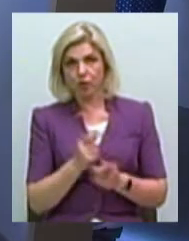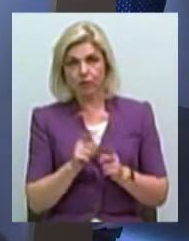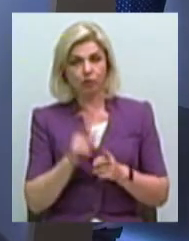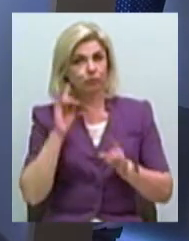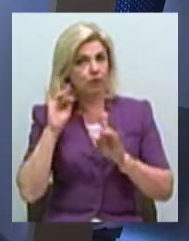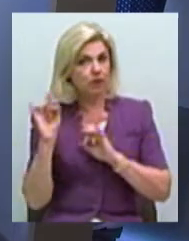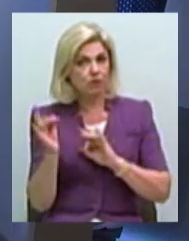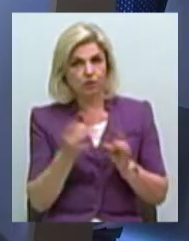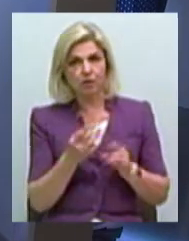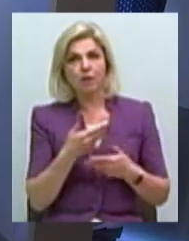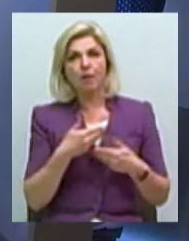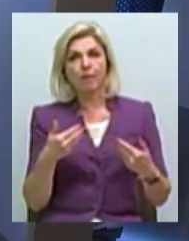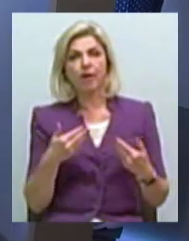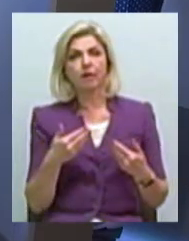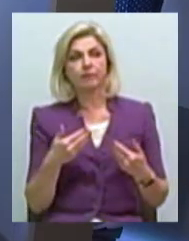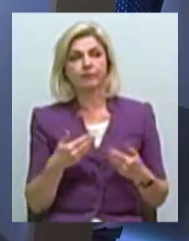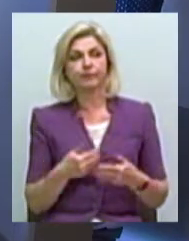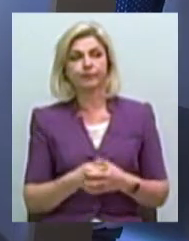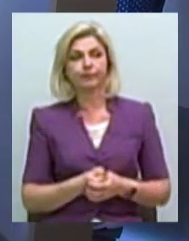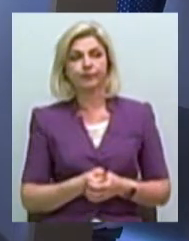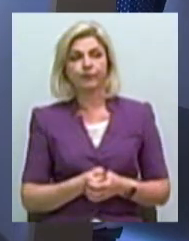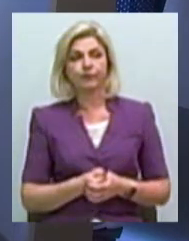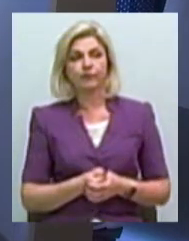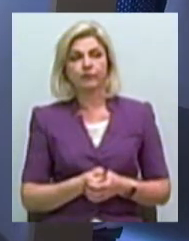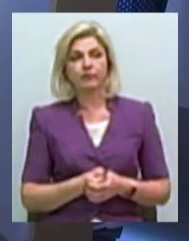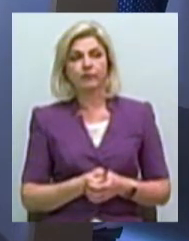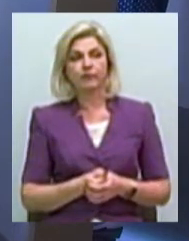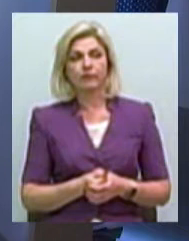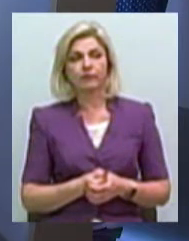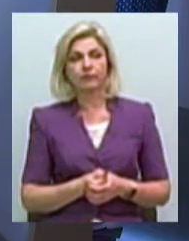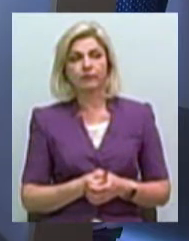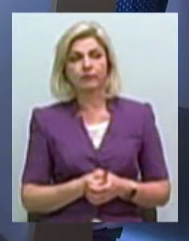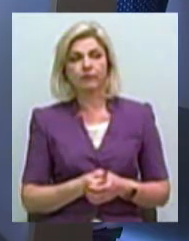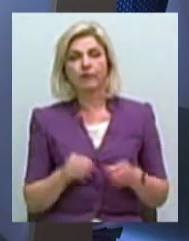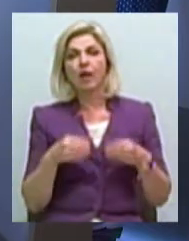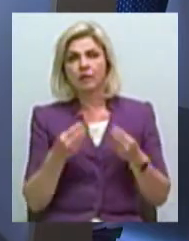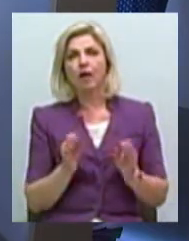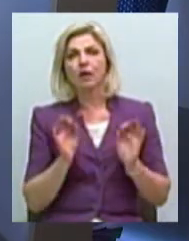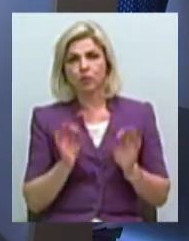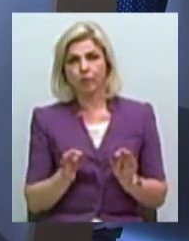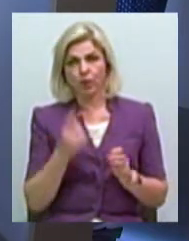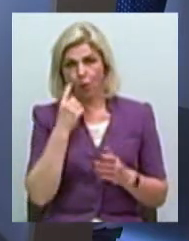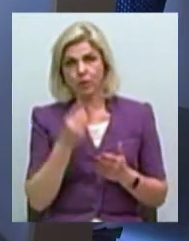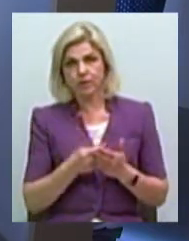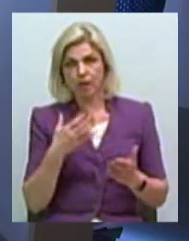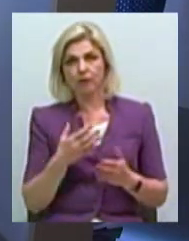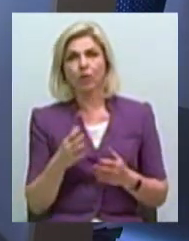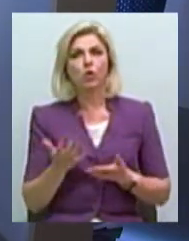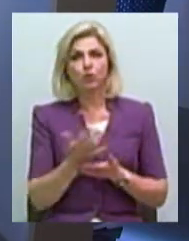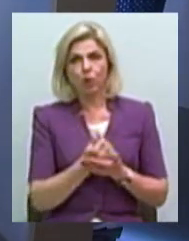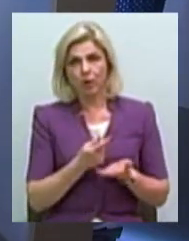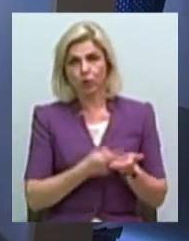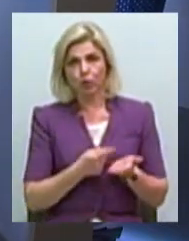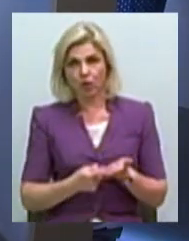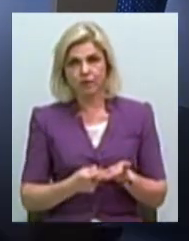резонанс, мы дали более, как говорится, объективную и субъективную оценку в силу собранных доказательств,